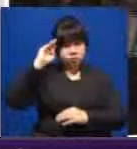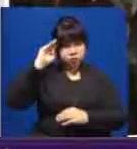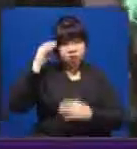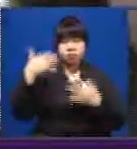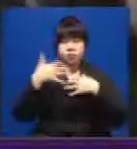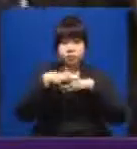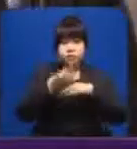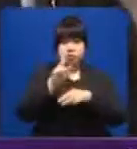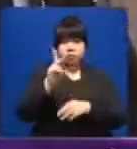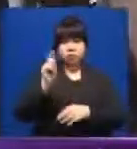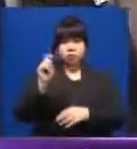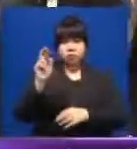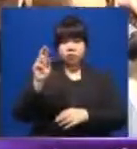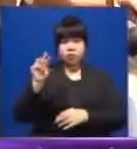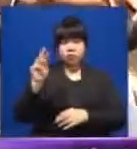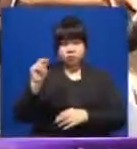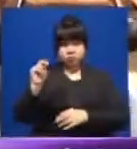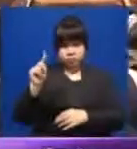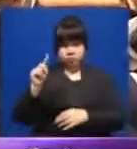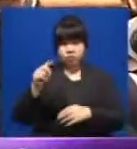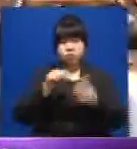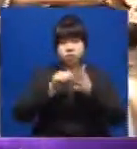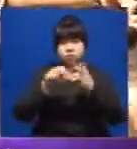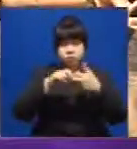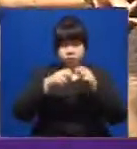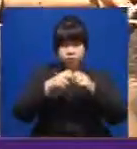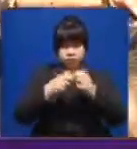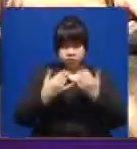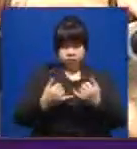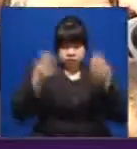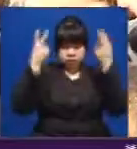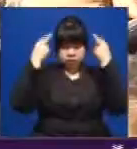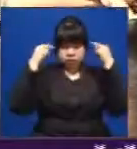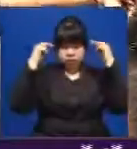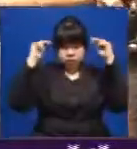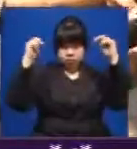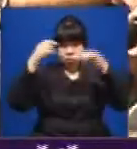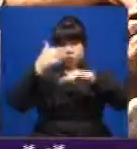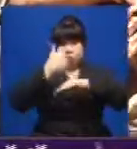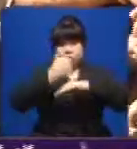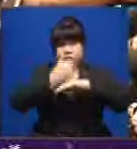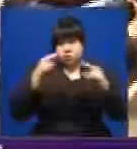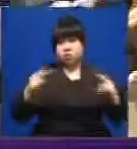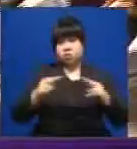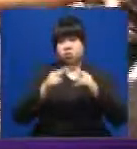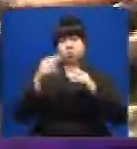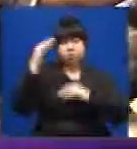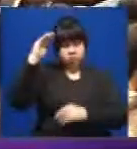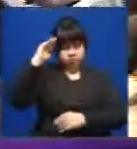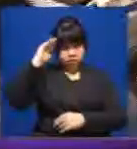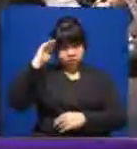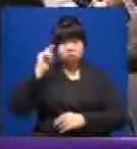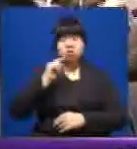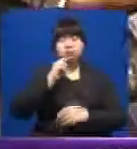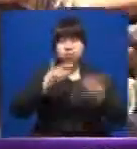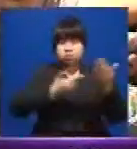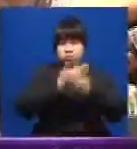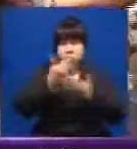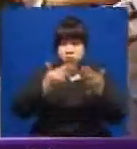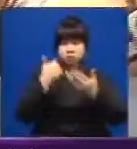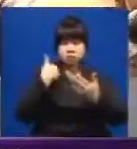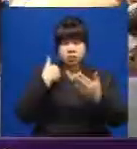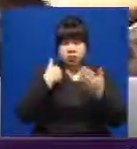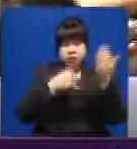ค่ะนางสาวยิ่งลักษณ์ชินวัตรนายกรัฐมนตรีและรัฐมนตรีว่าการกระทรวงกลาโหมนะคะได้หารือถึงเหตุการณ์คนร้ายเล่าวางระเบิด